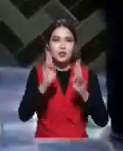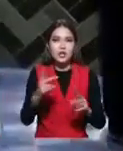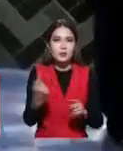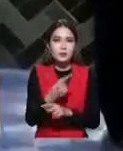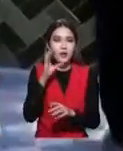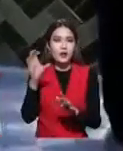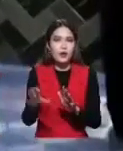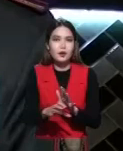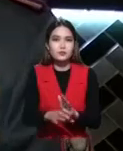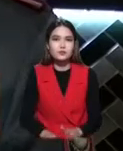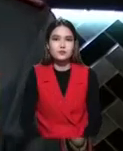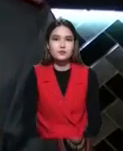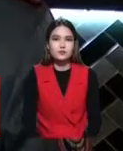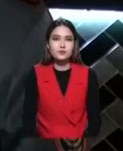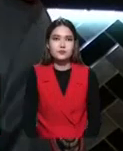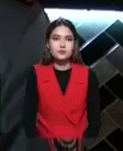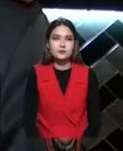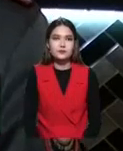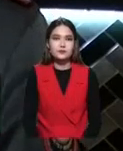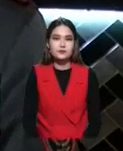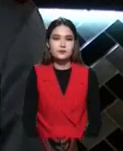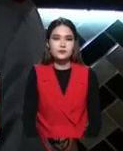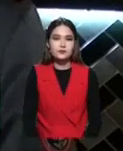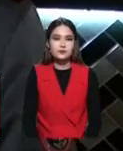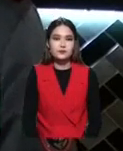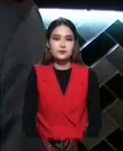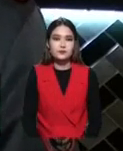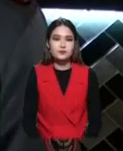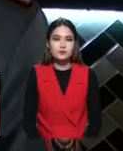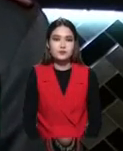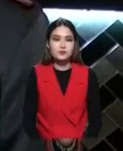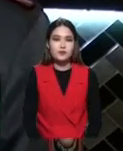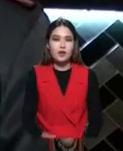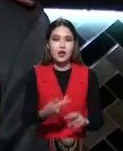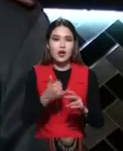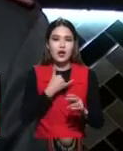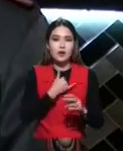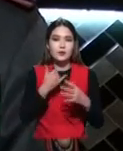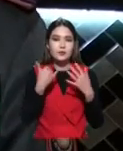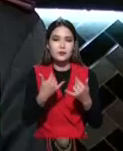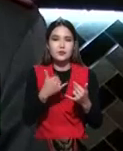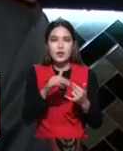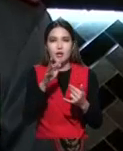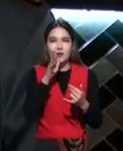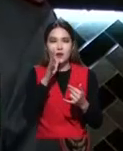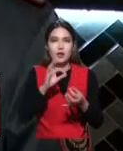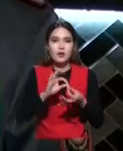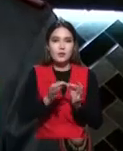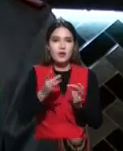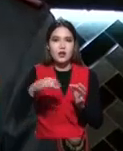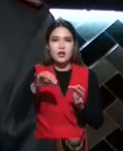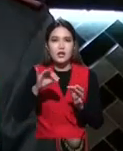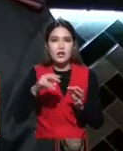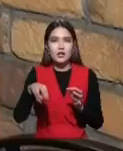слышат впервые. Электронные сигареты тоже в данный момент являются сейчас табачным изделием по статье административного